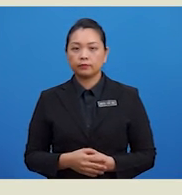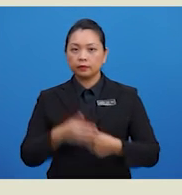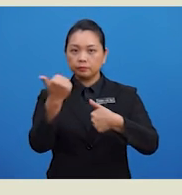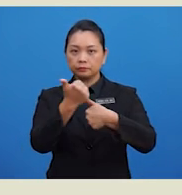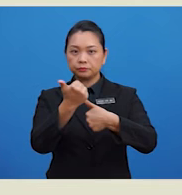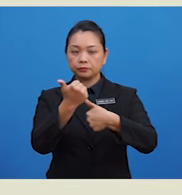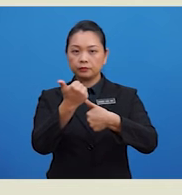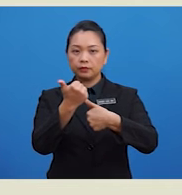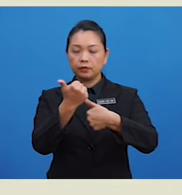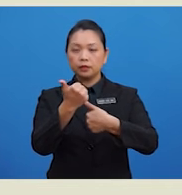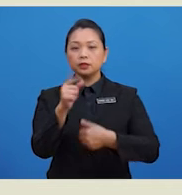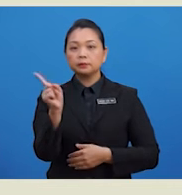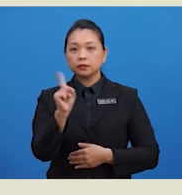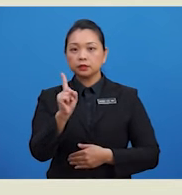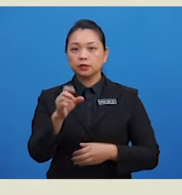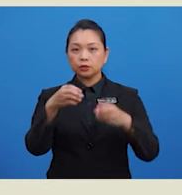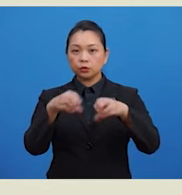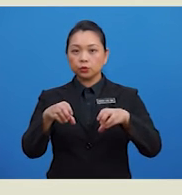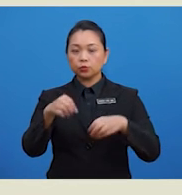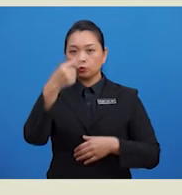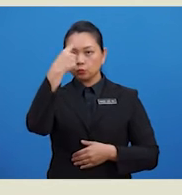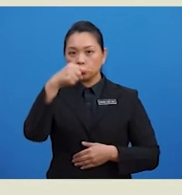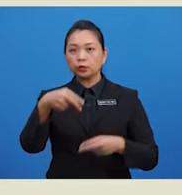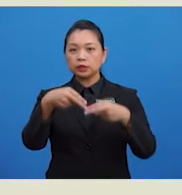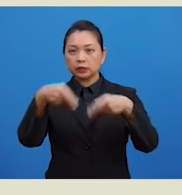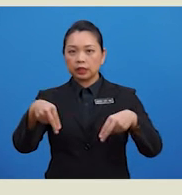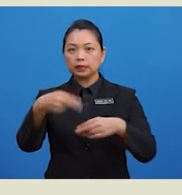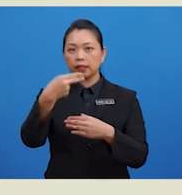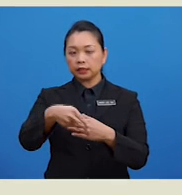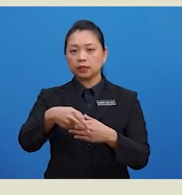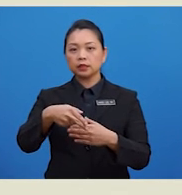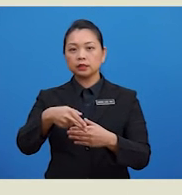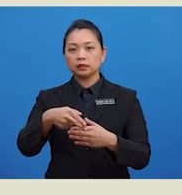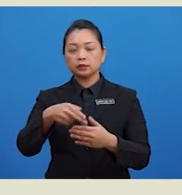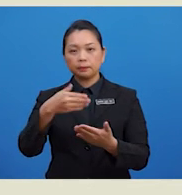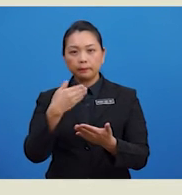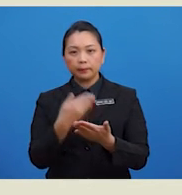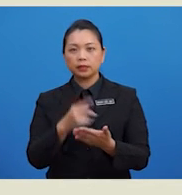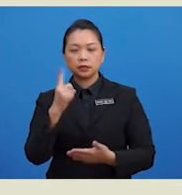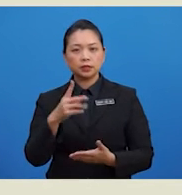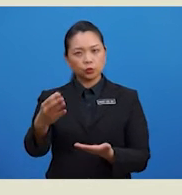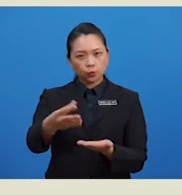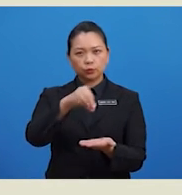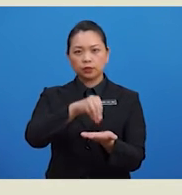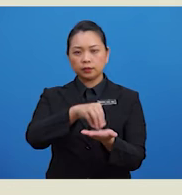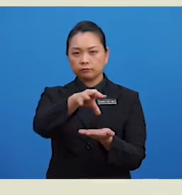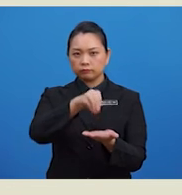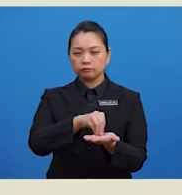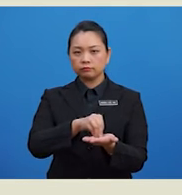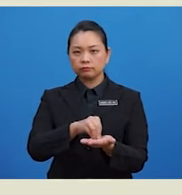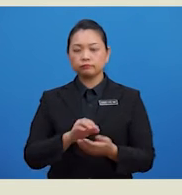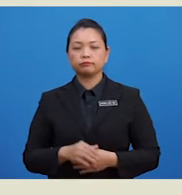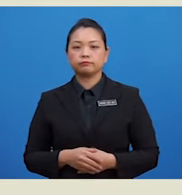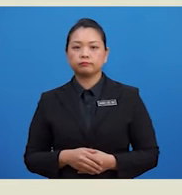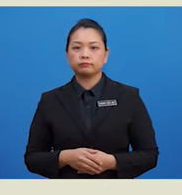Soalan pertama, di manakah telur untuk tetasan dihantar sebaik sahaja dikutip? A.